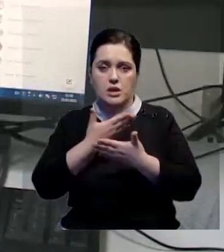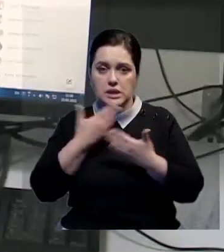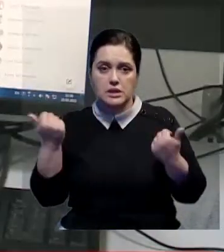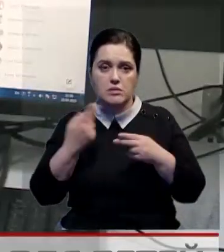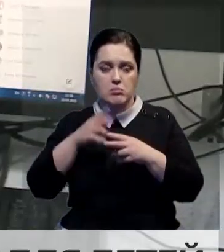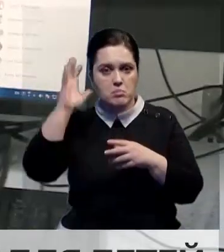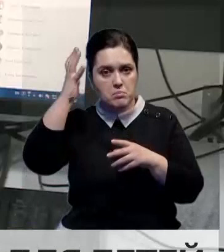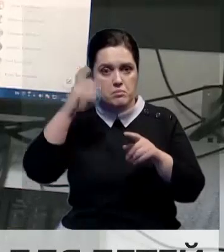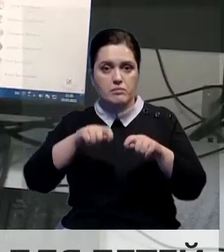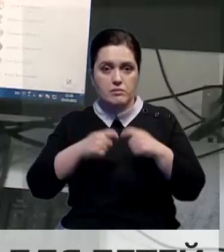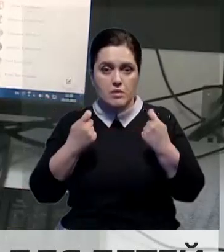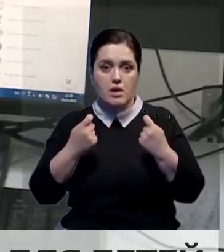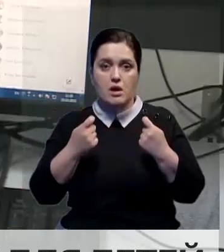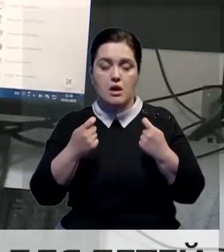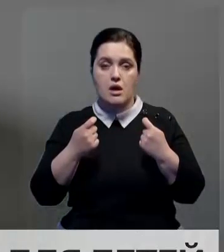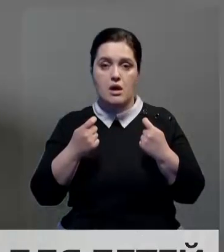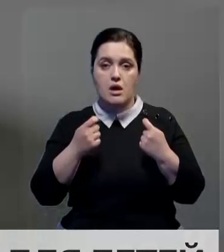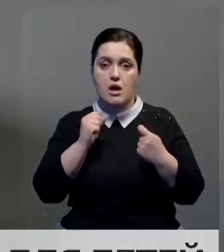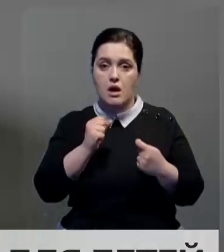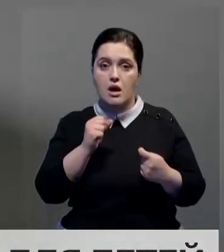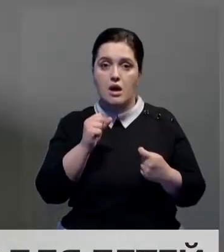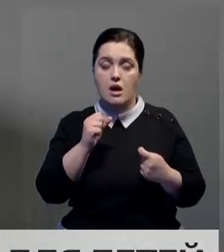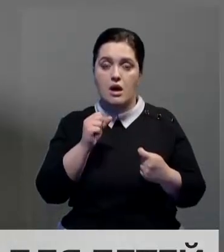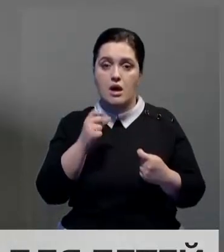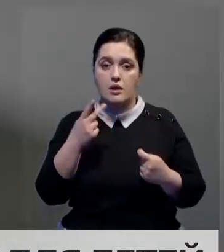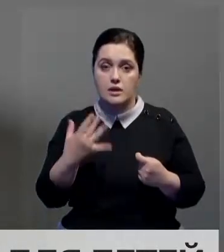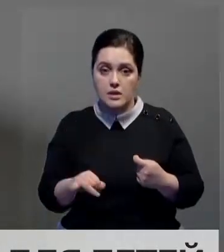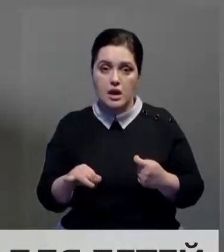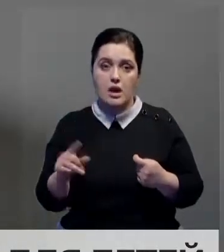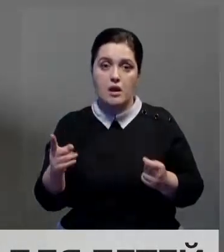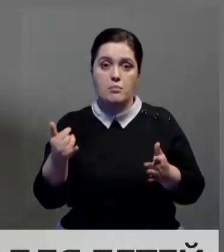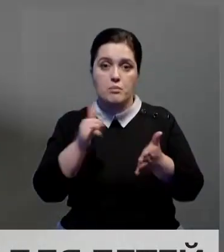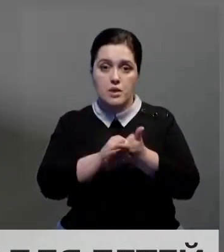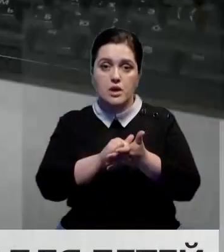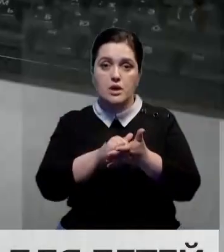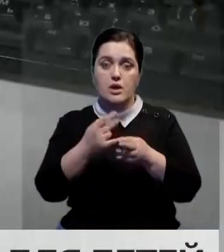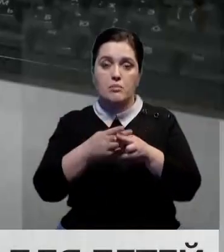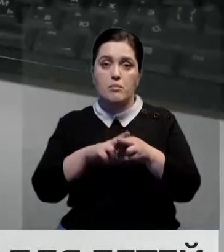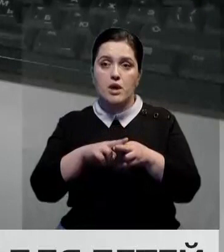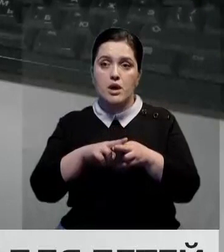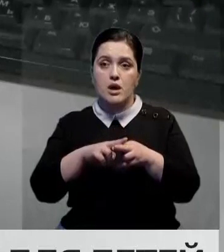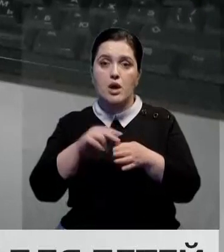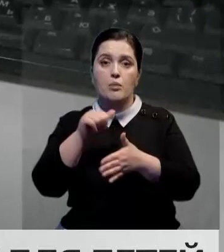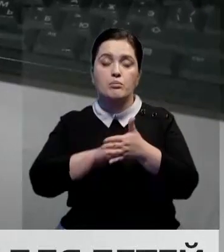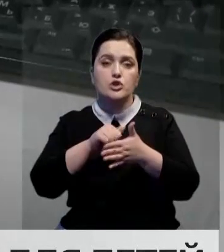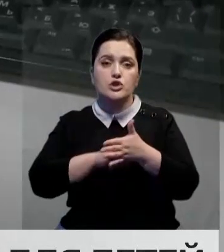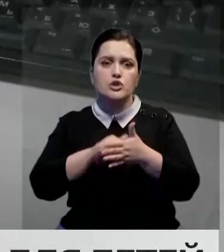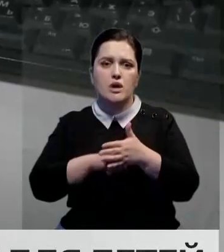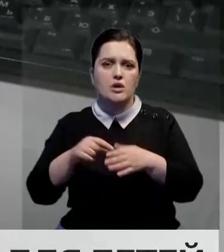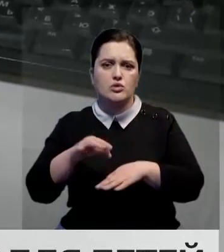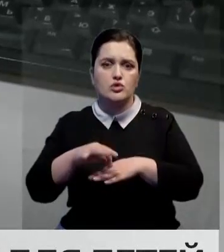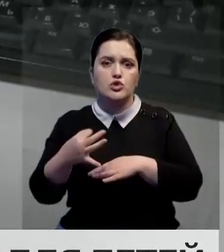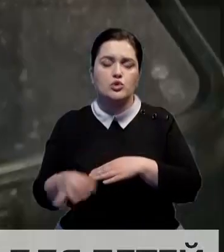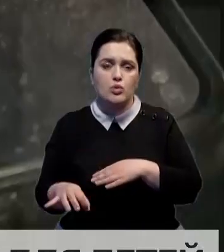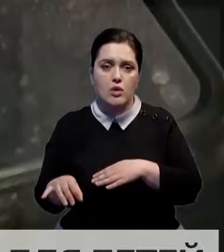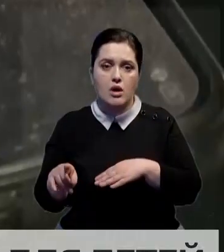хрупкой психики несовершеннолетних. Аманжол Хальтай уверен, приложение в том числе одна из причин проявления жестокости